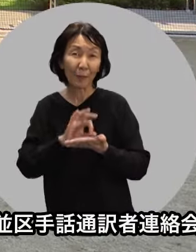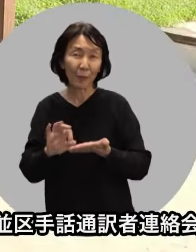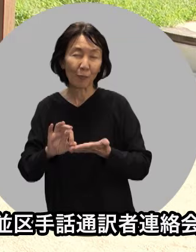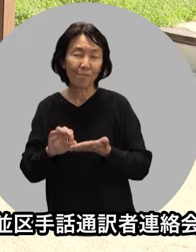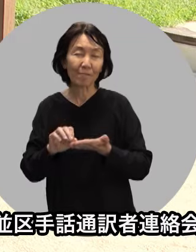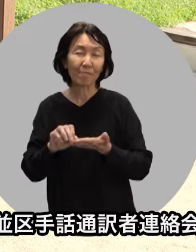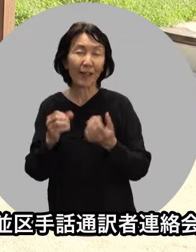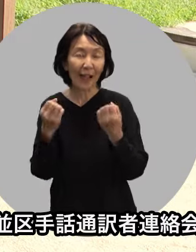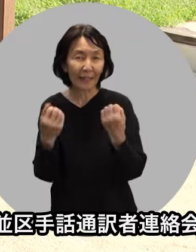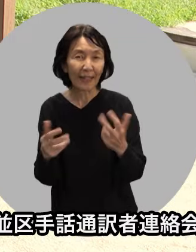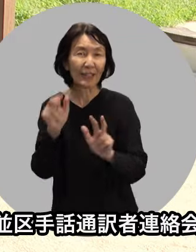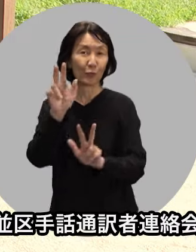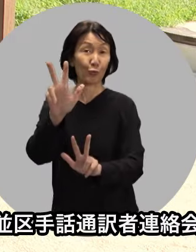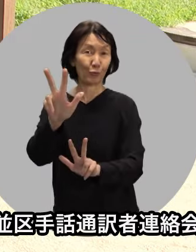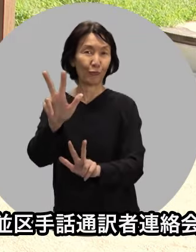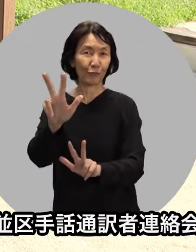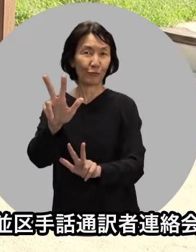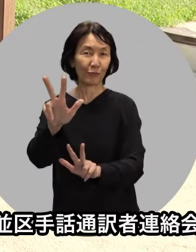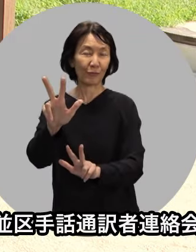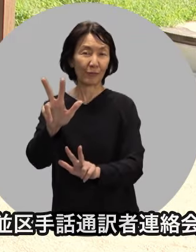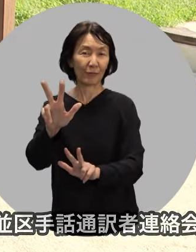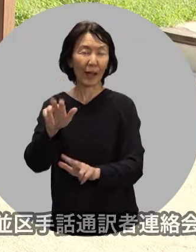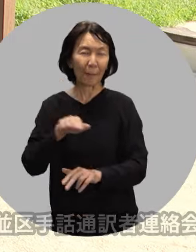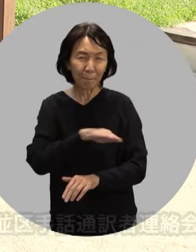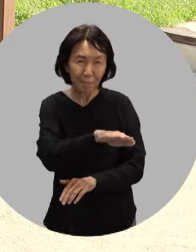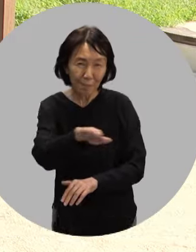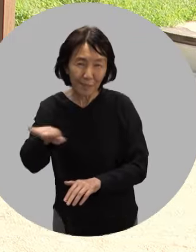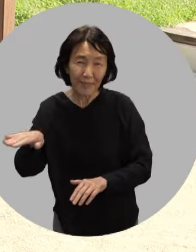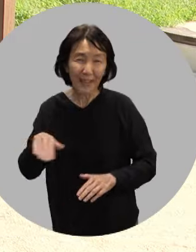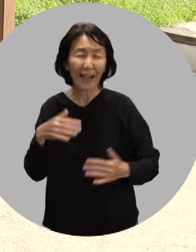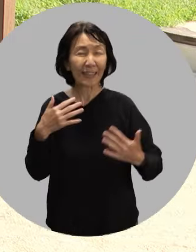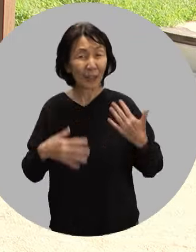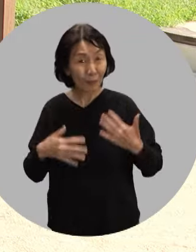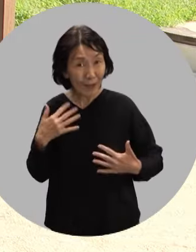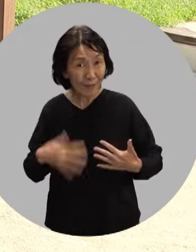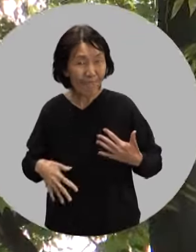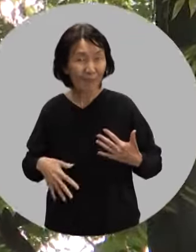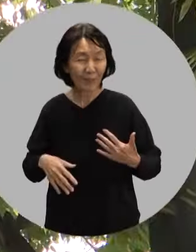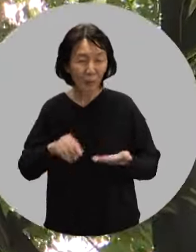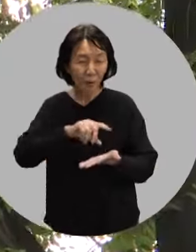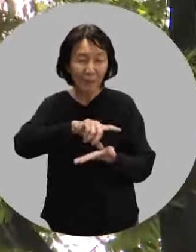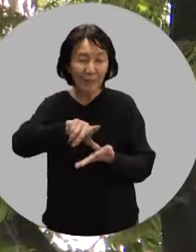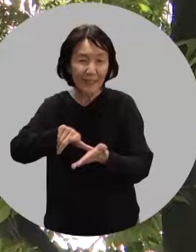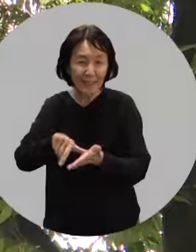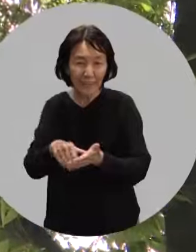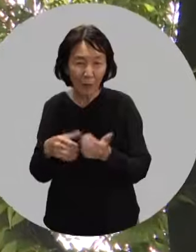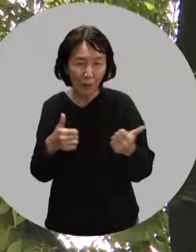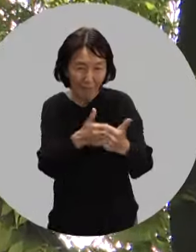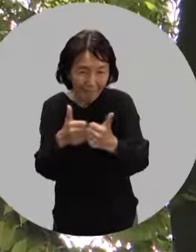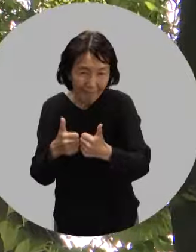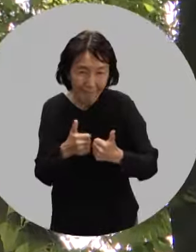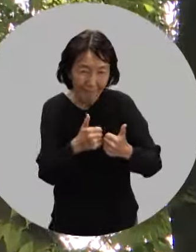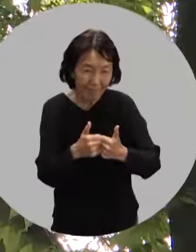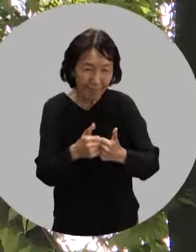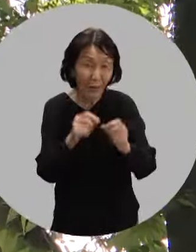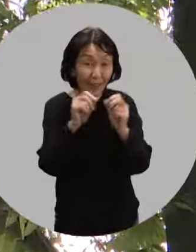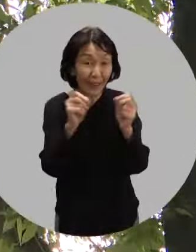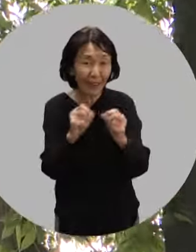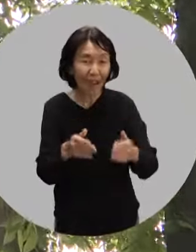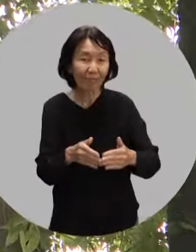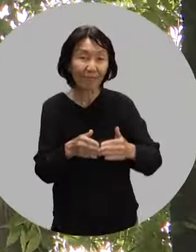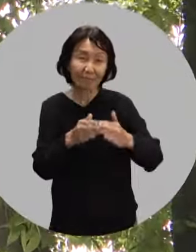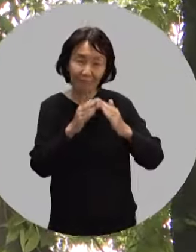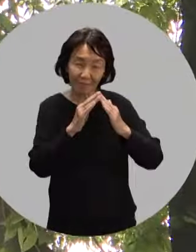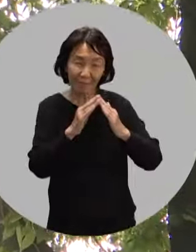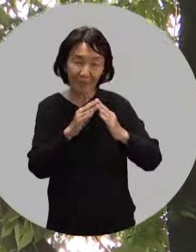用するための新しいルール、そして全ての世代が楽しめるようにと地域のみんなの話し合いによって生まれた公園